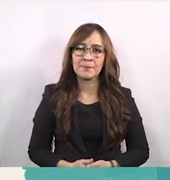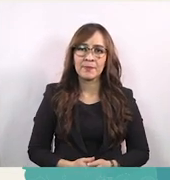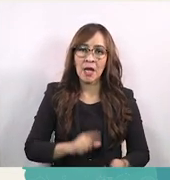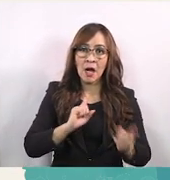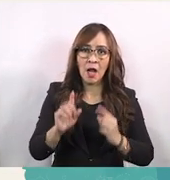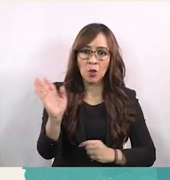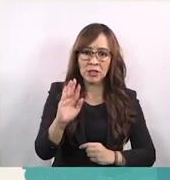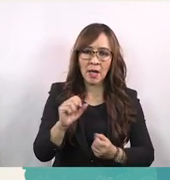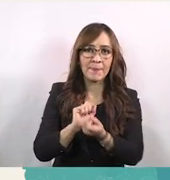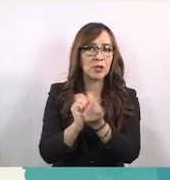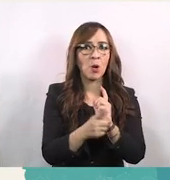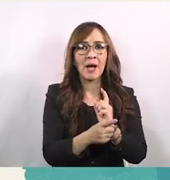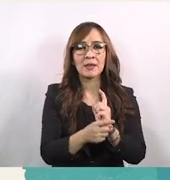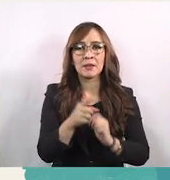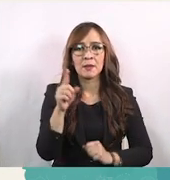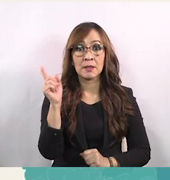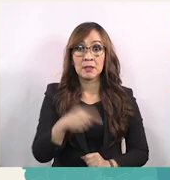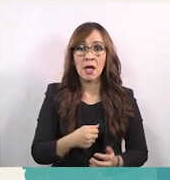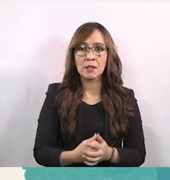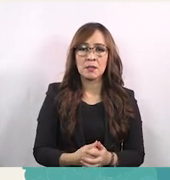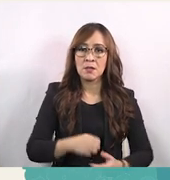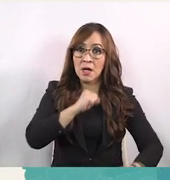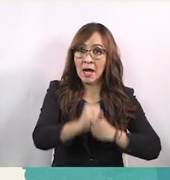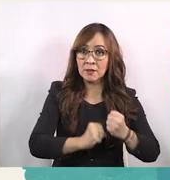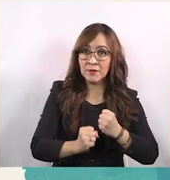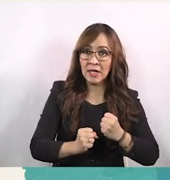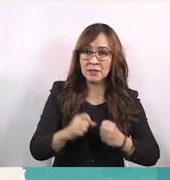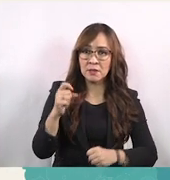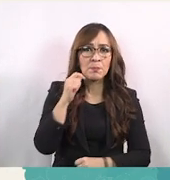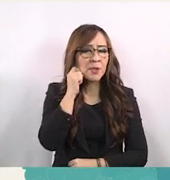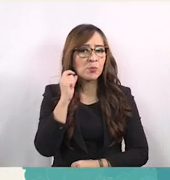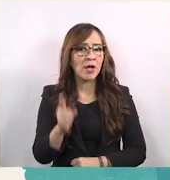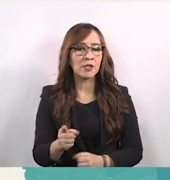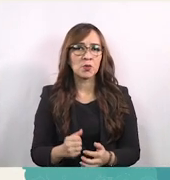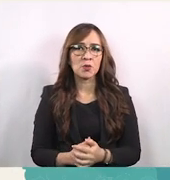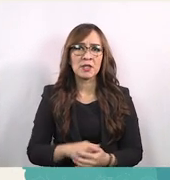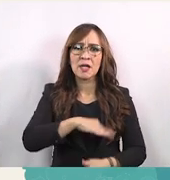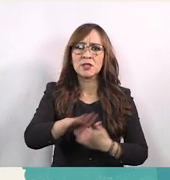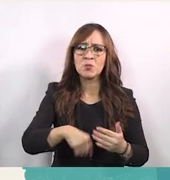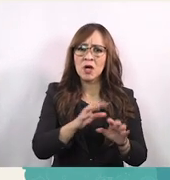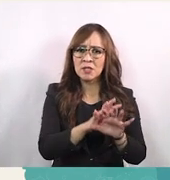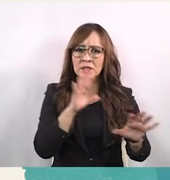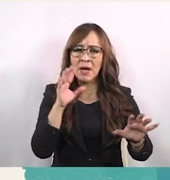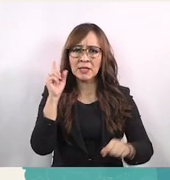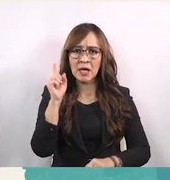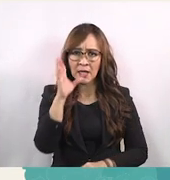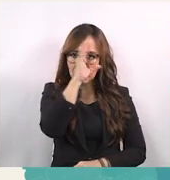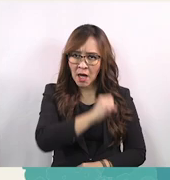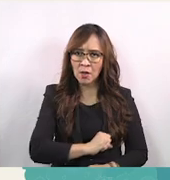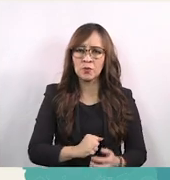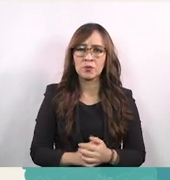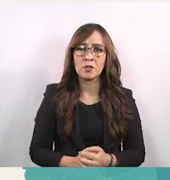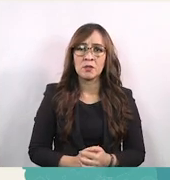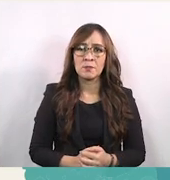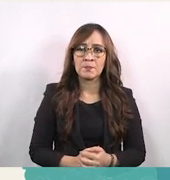Jika mereka tidak bertaubat dari perbuatan-perbuatan perempuan itu dan anak-anaknya akan kumatikan dan semua Jemaat akan mengetahui bahwa kuliah menguji